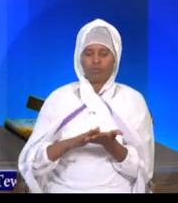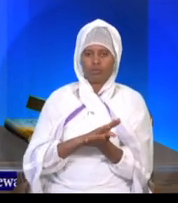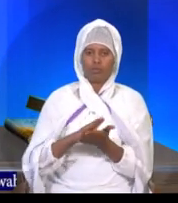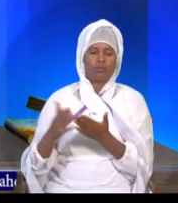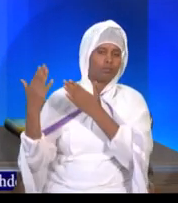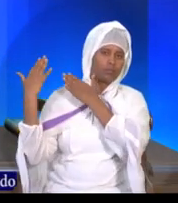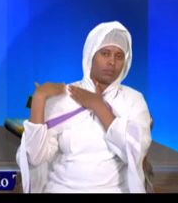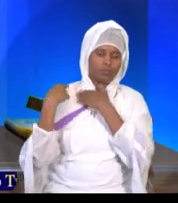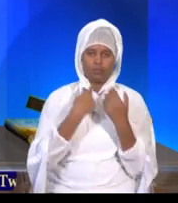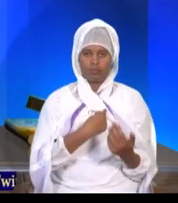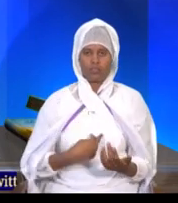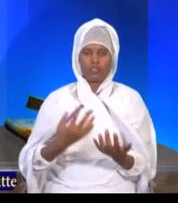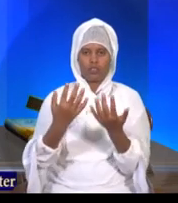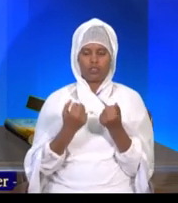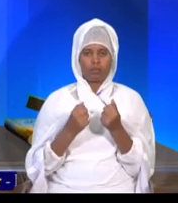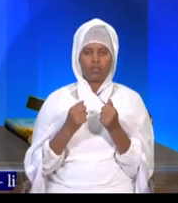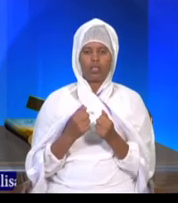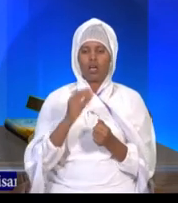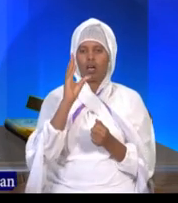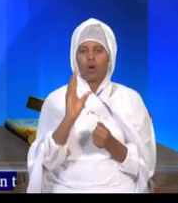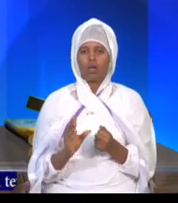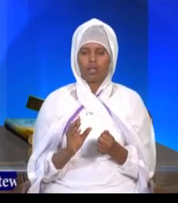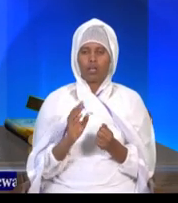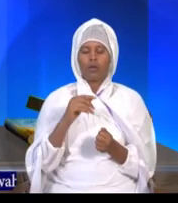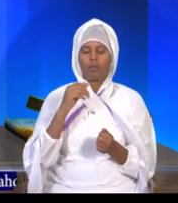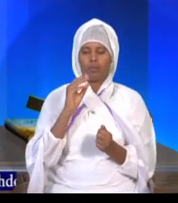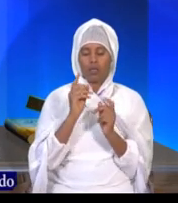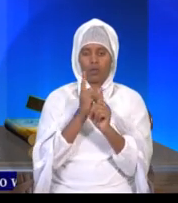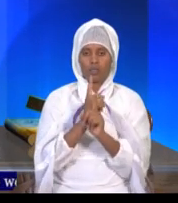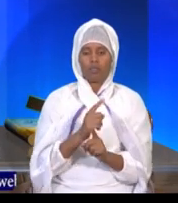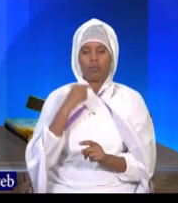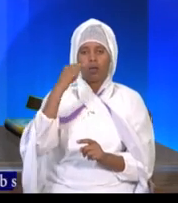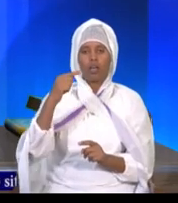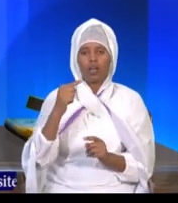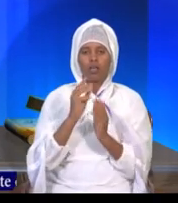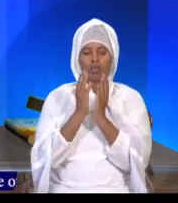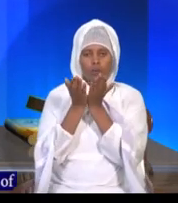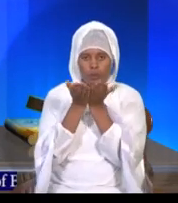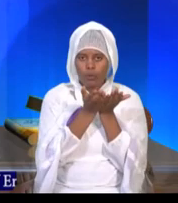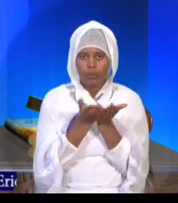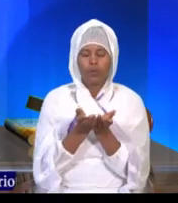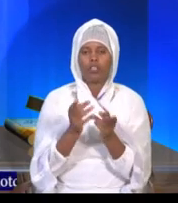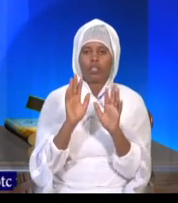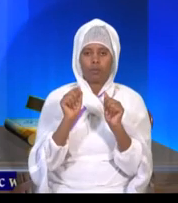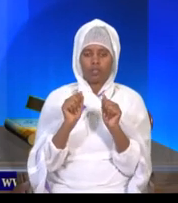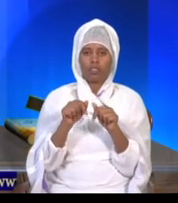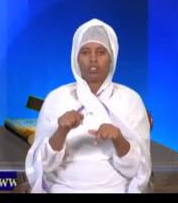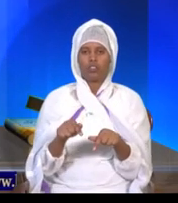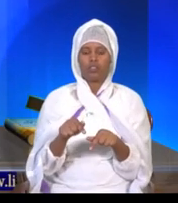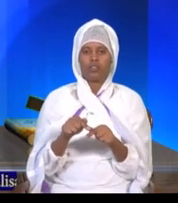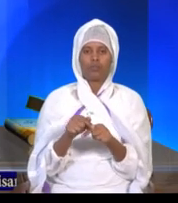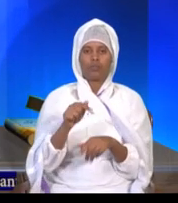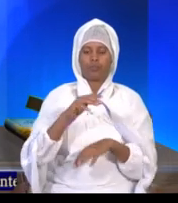እዩ ሃዋርያት ብቓል ብእስንፋስ ዝፀንሐ ክህነቶም መወዳእታ ብኣንብሮ ኢድ